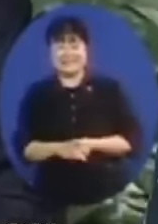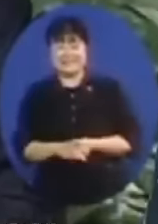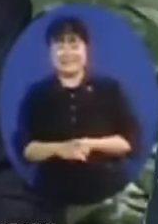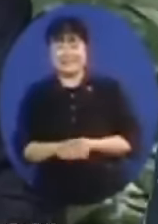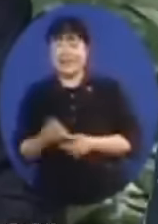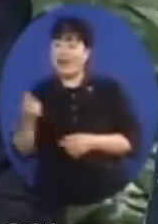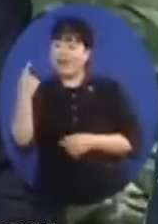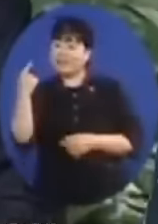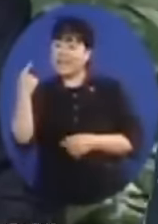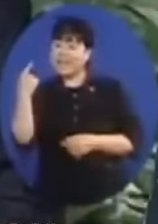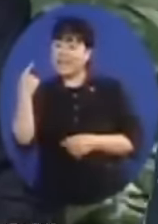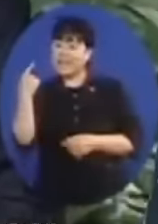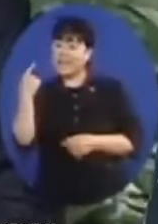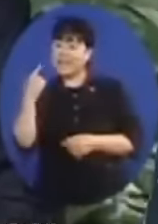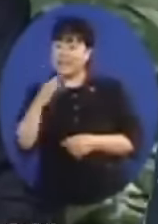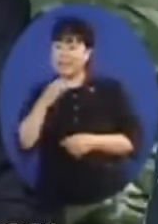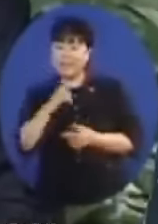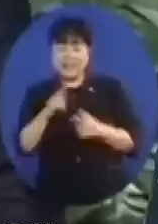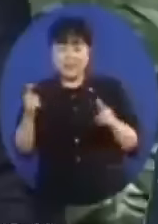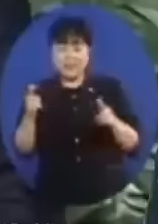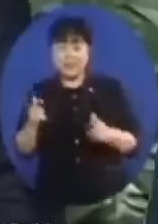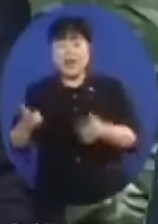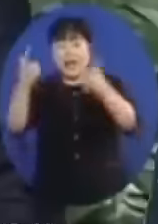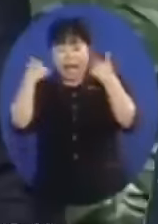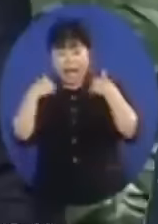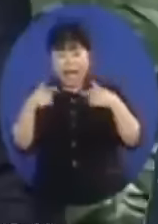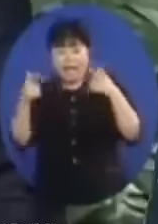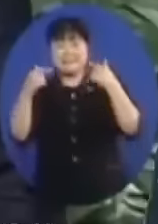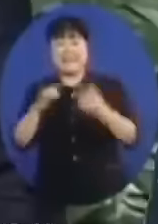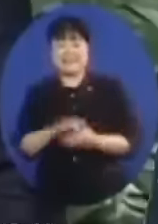어제 하루가 아니라 항상